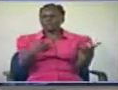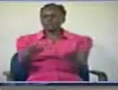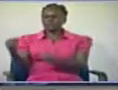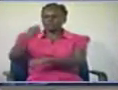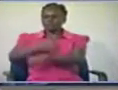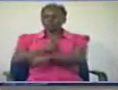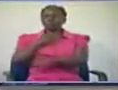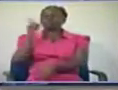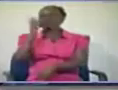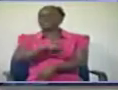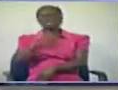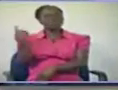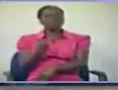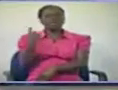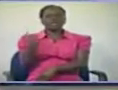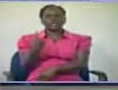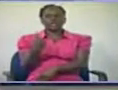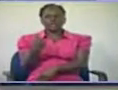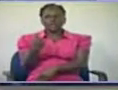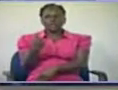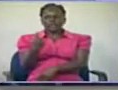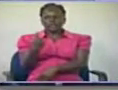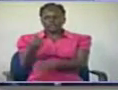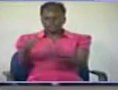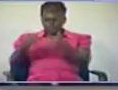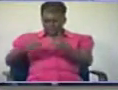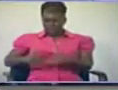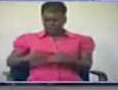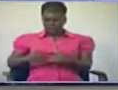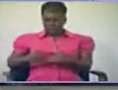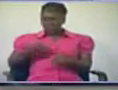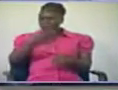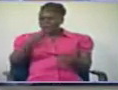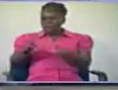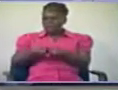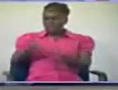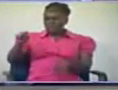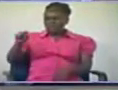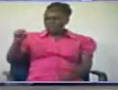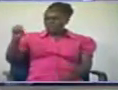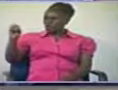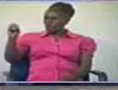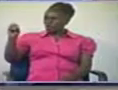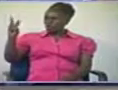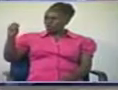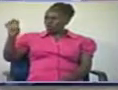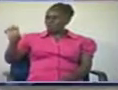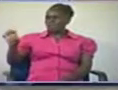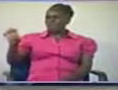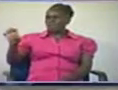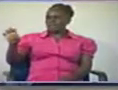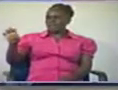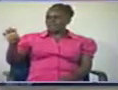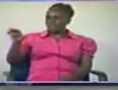to finish school. Na mbasa ningekuja kwako ndugu Elmad. Elmad, uko hapa